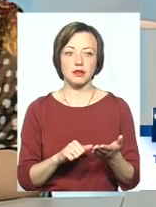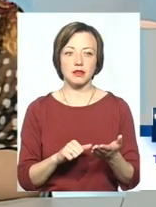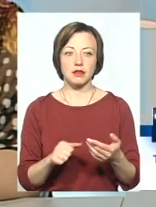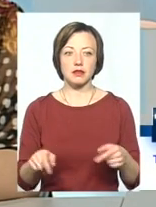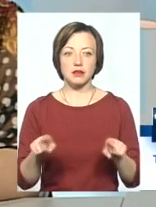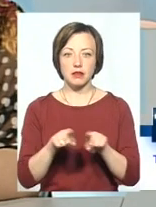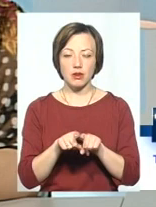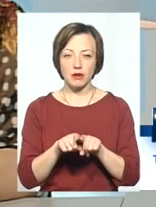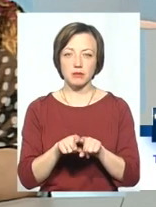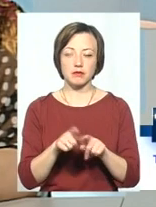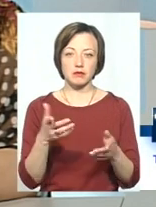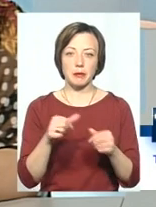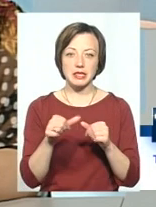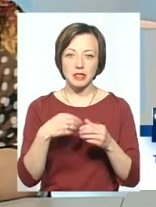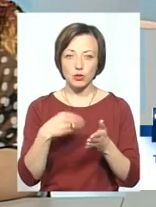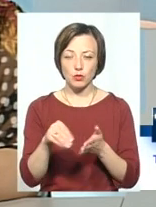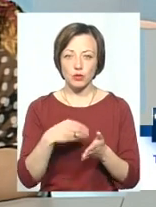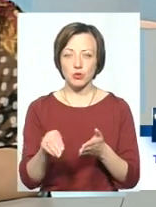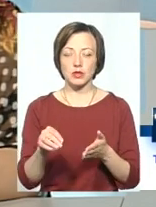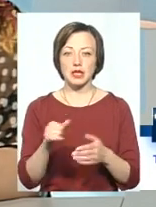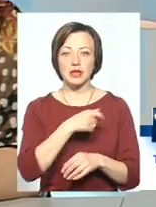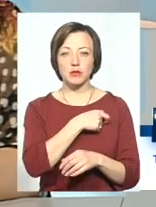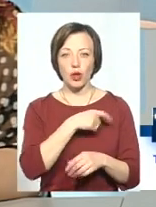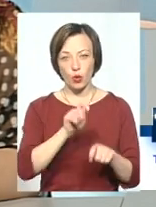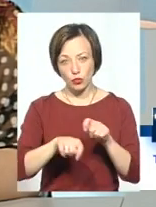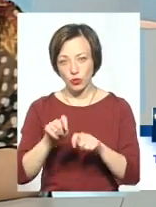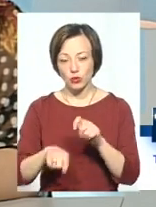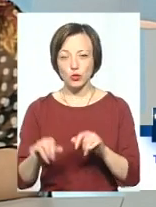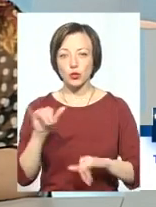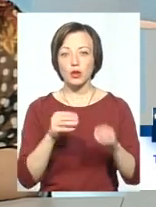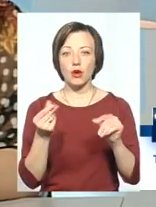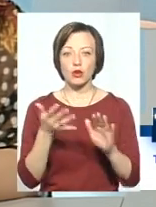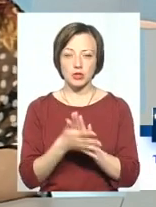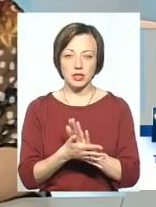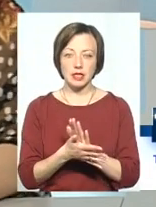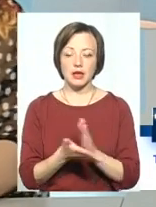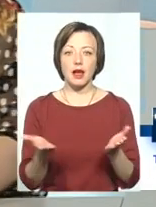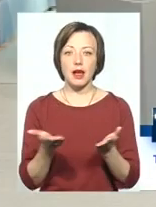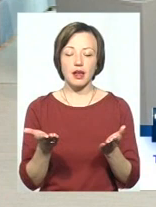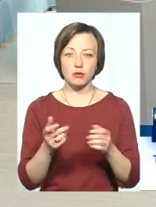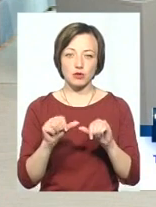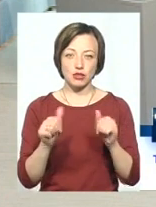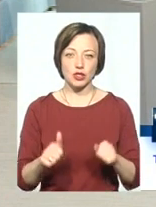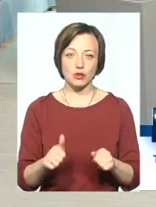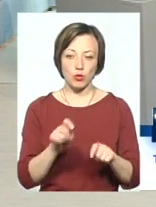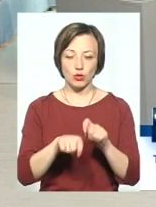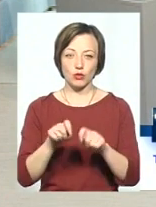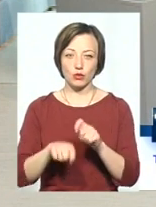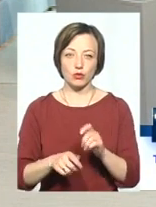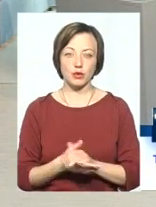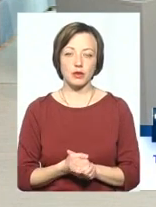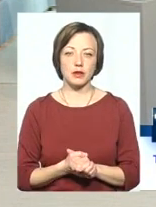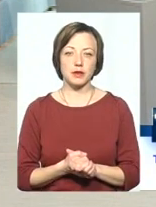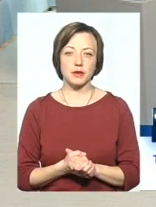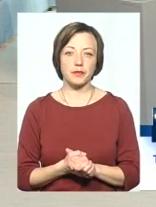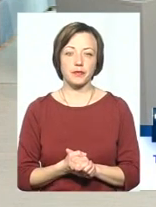купується бензин і чи депутати контролюють, де діваються ці гроші, яким чином вони їх контролюють. Ми би